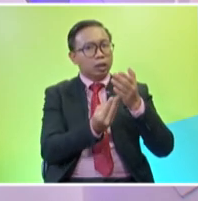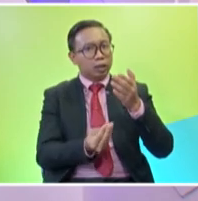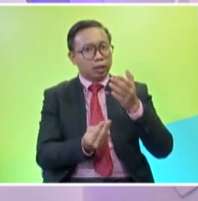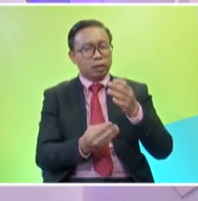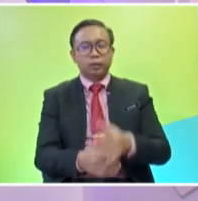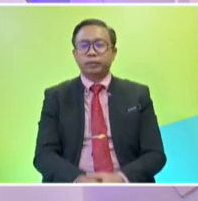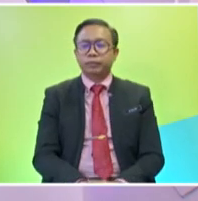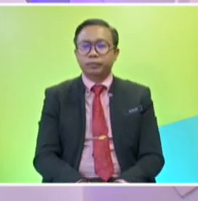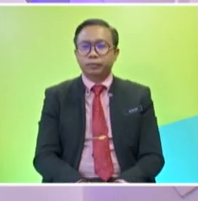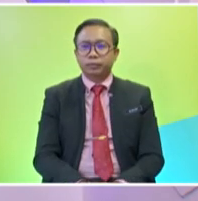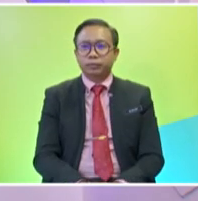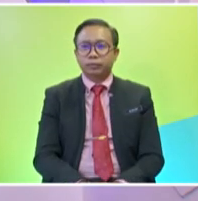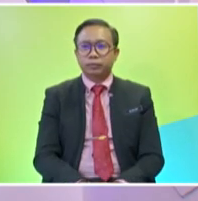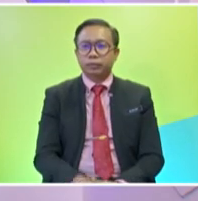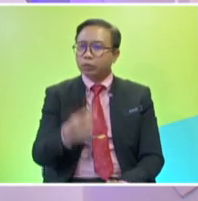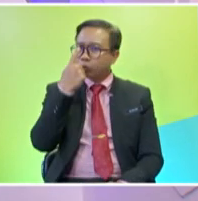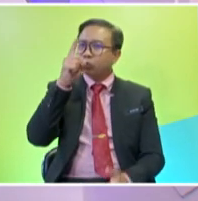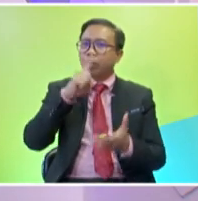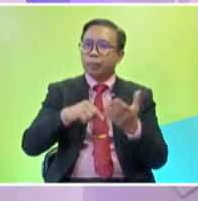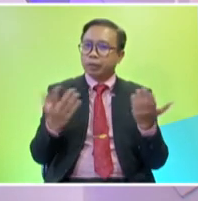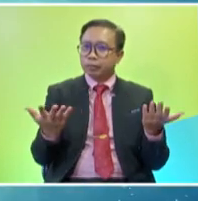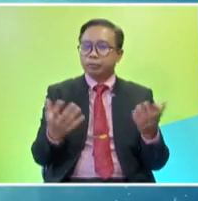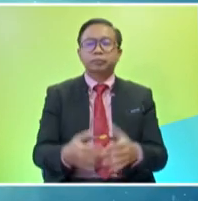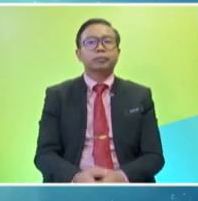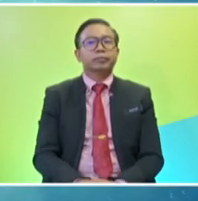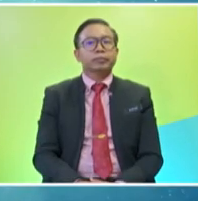akar pokoknya untuk apa